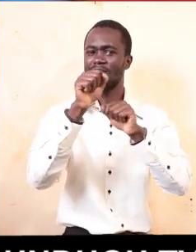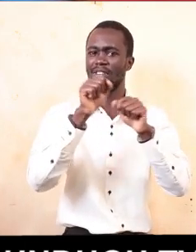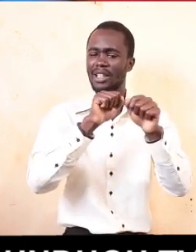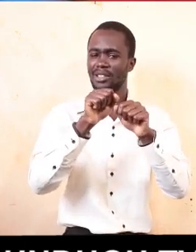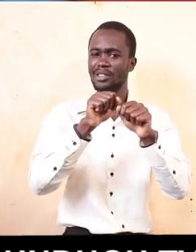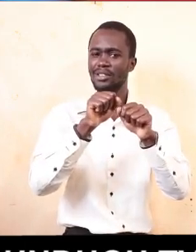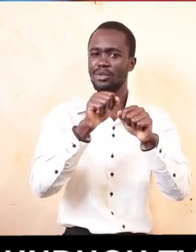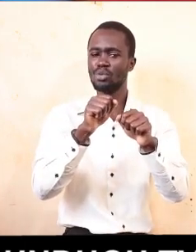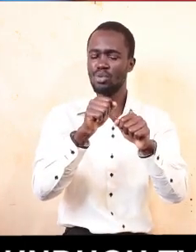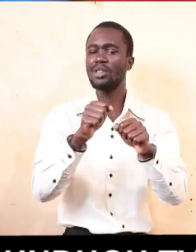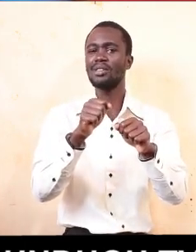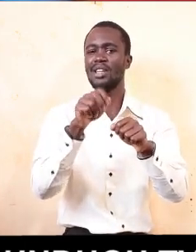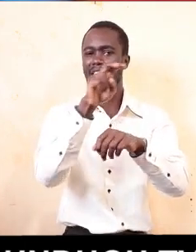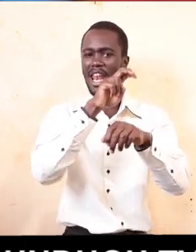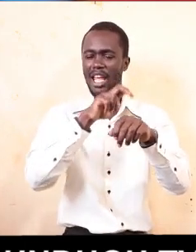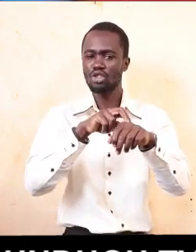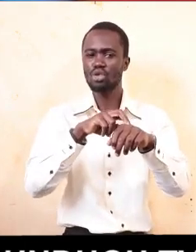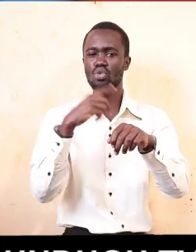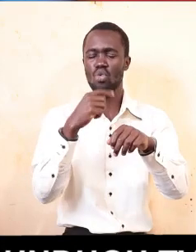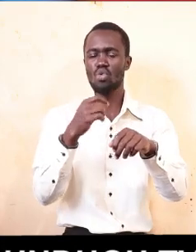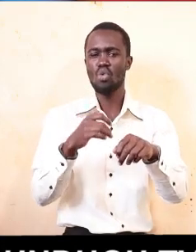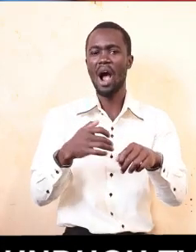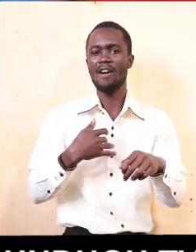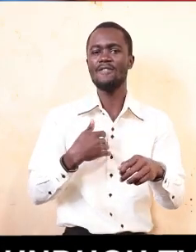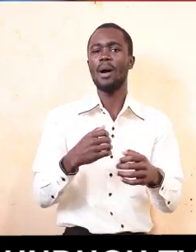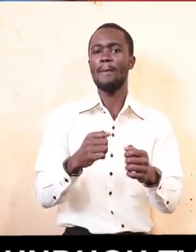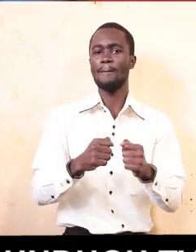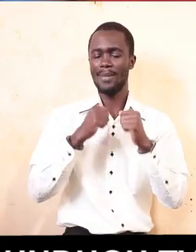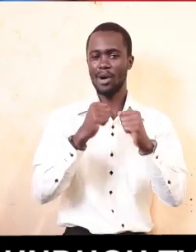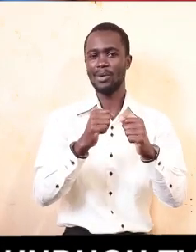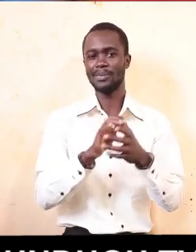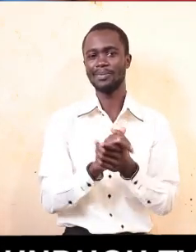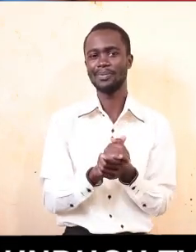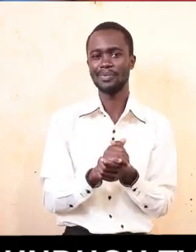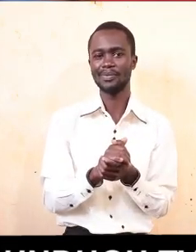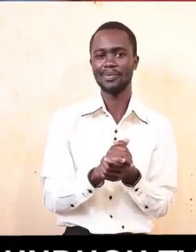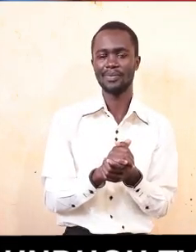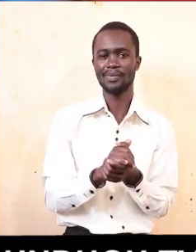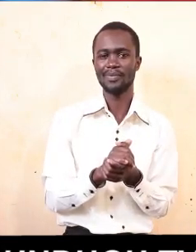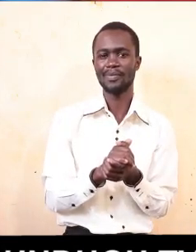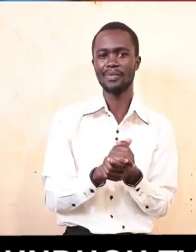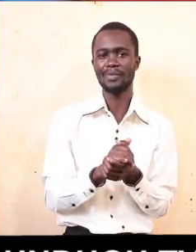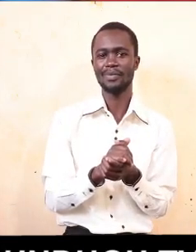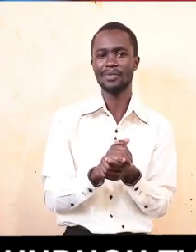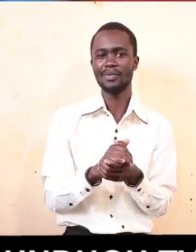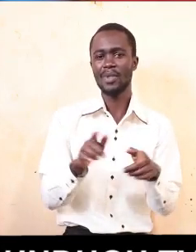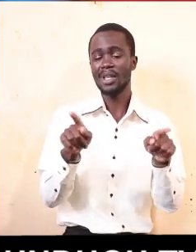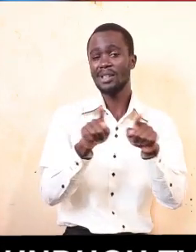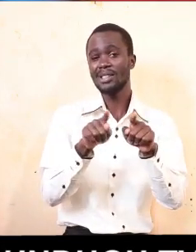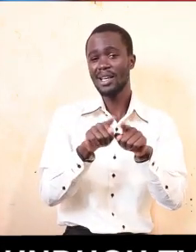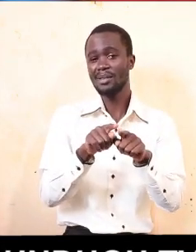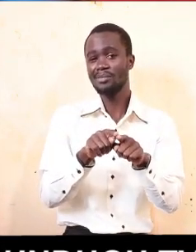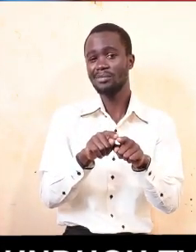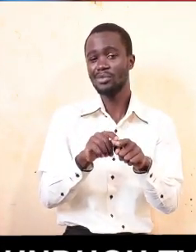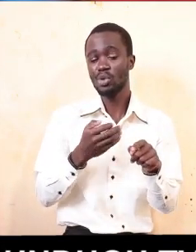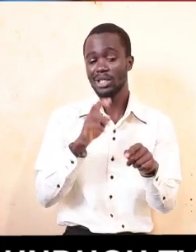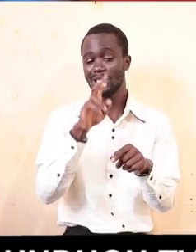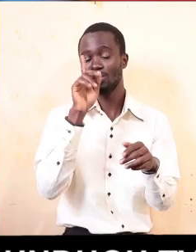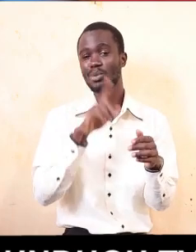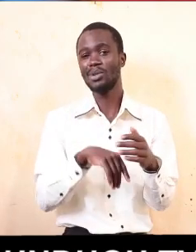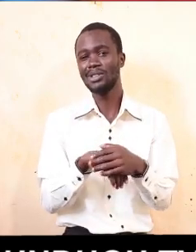wenye uwezo. Hapa wana wa Israeli na wana wa Yuda wanaonyesha nini?